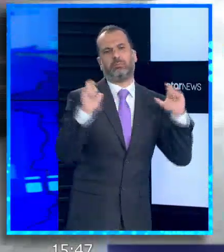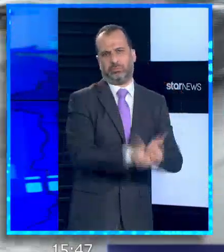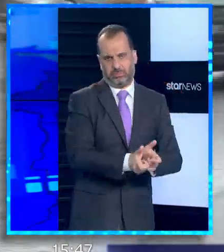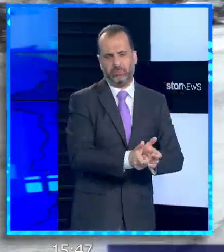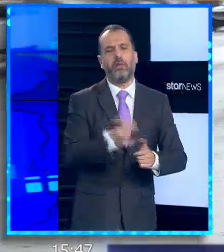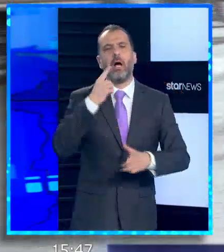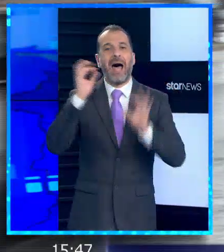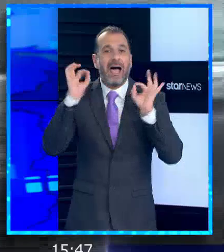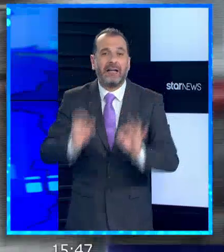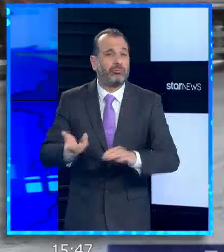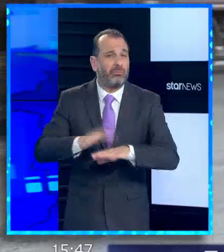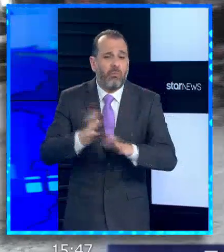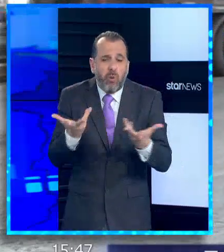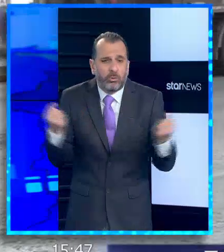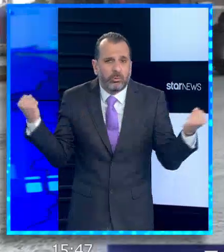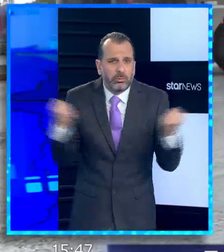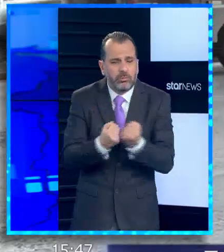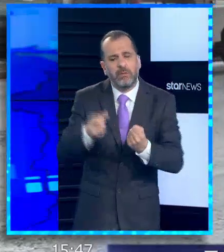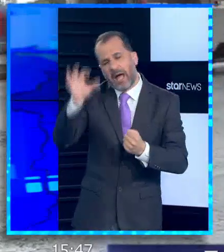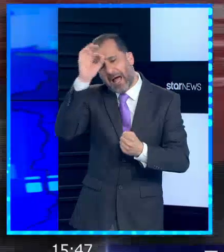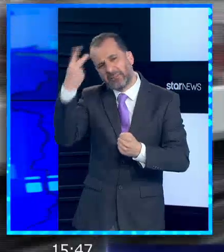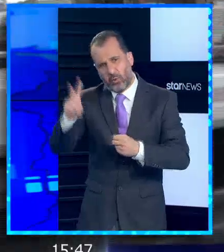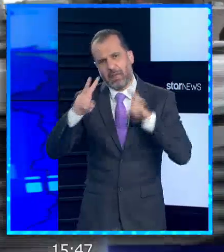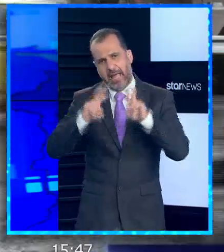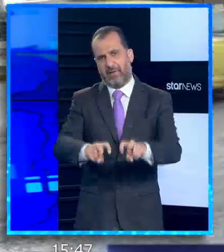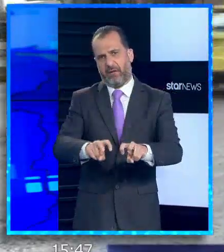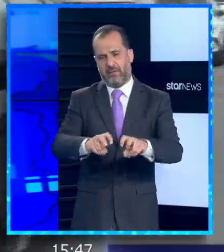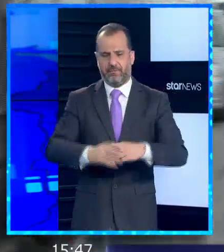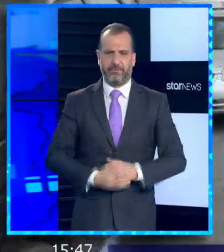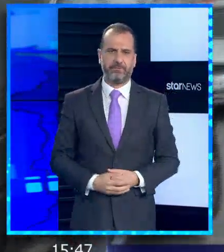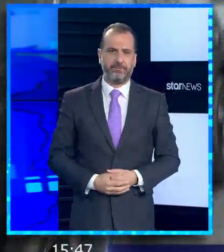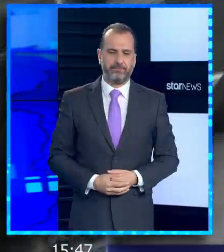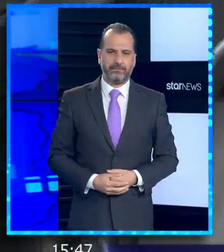ακριβείς συνθήκες του δυστυχήματος διερευνώνται από την τροχέα ευθυνών.